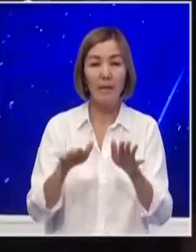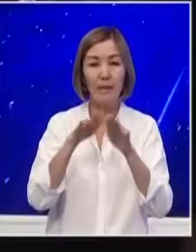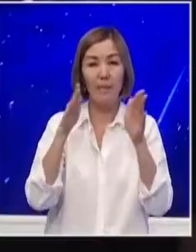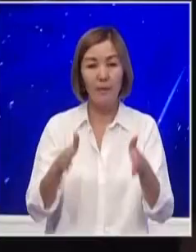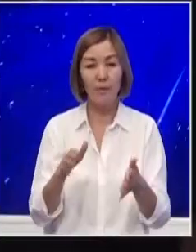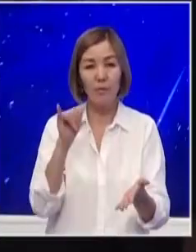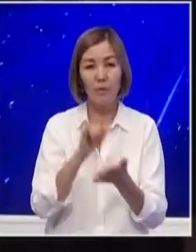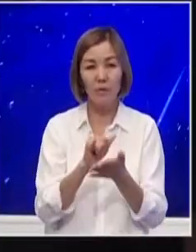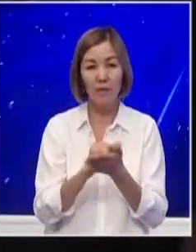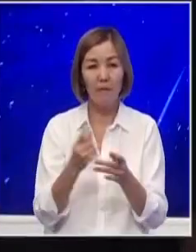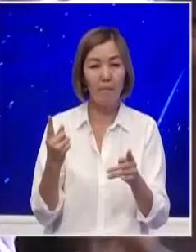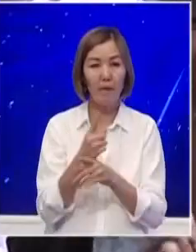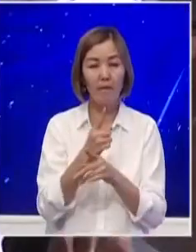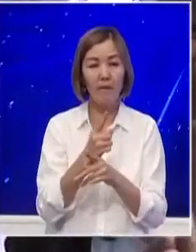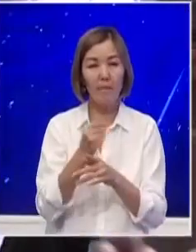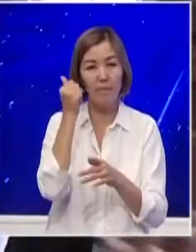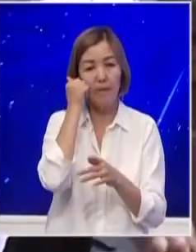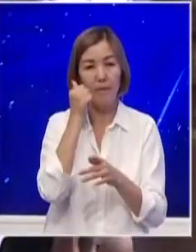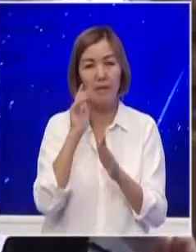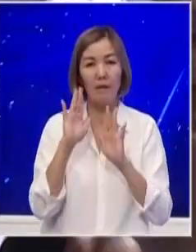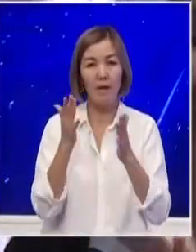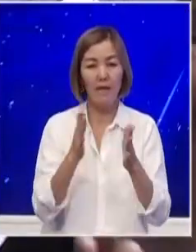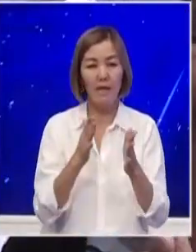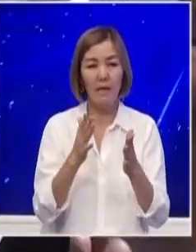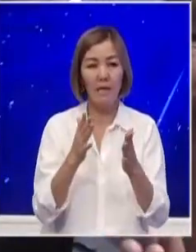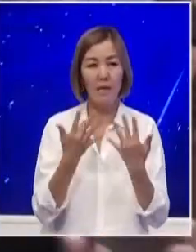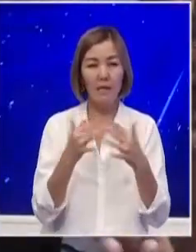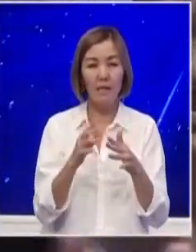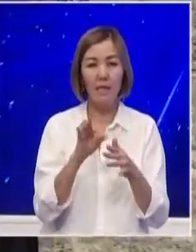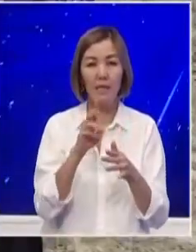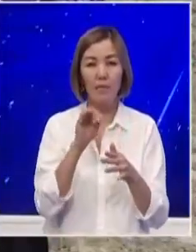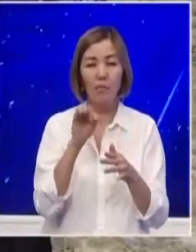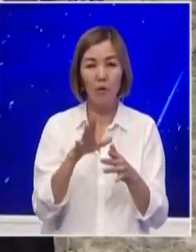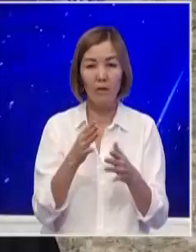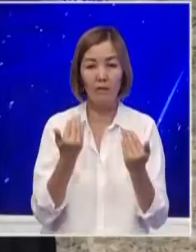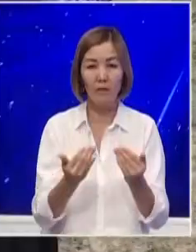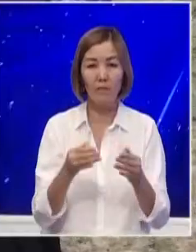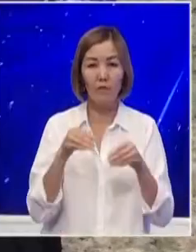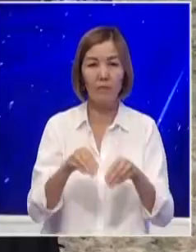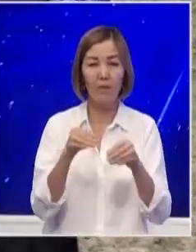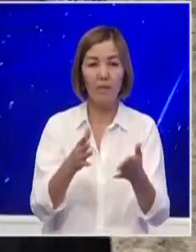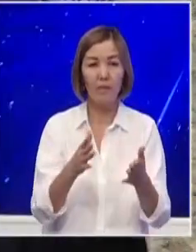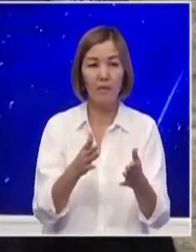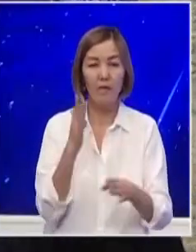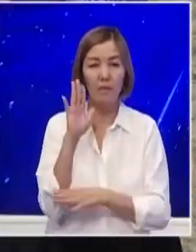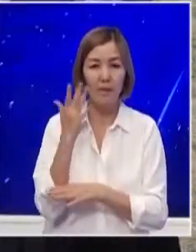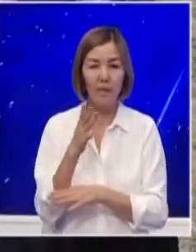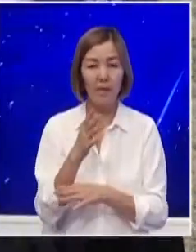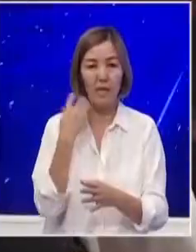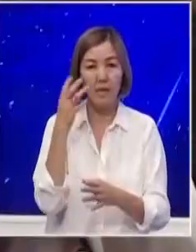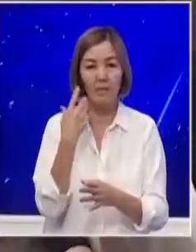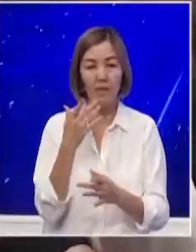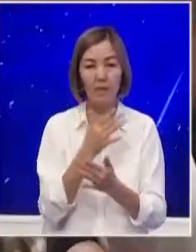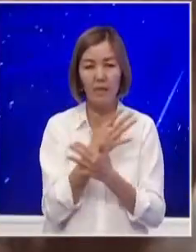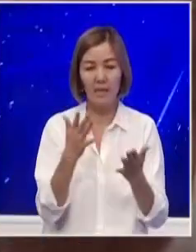Жамао Бухарбая стало первым памятником на аллее поэта в селе Есебулатов. На сегодня здесь высажено свыше 100 саженцев яблони и